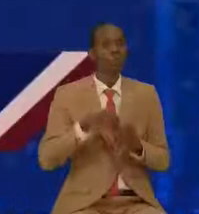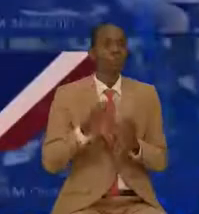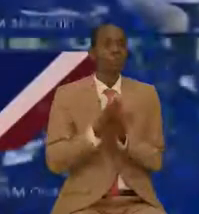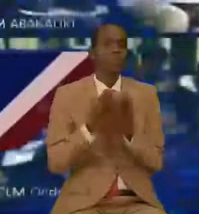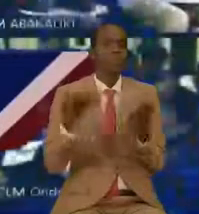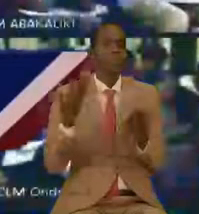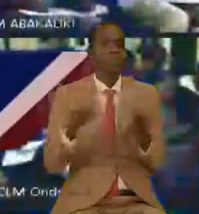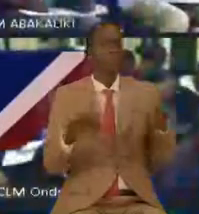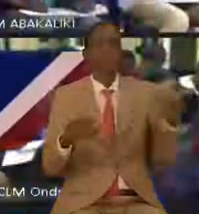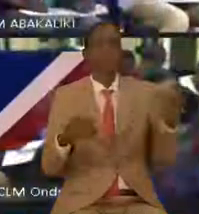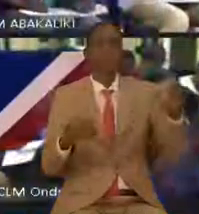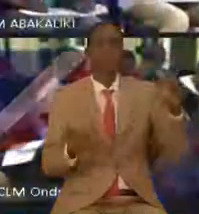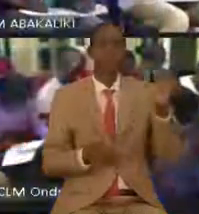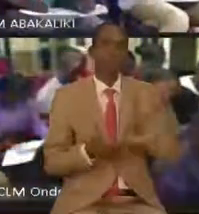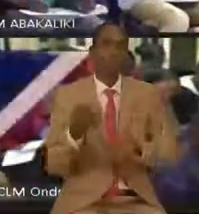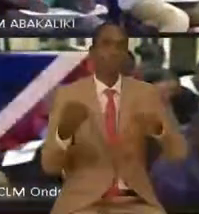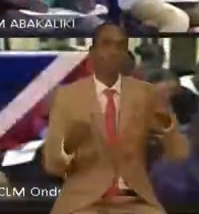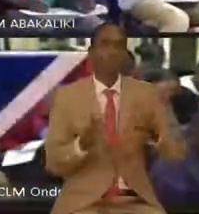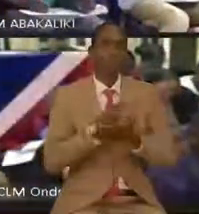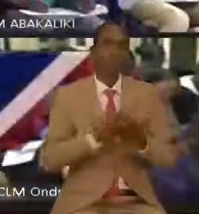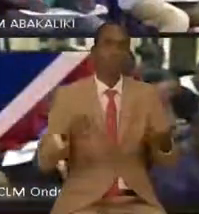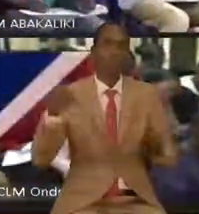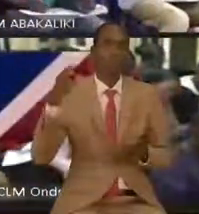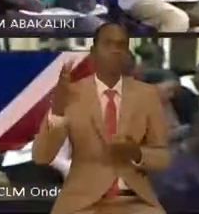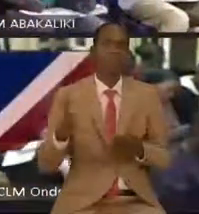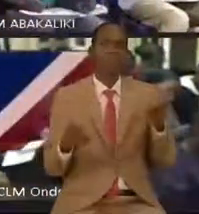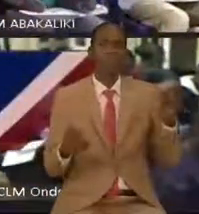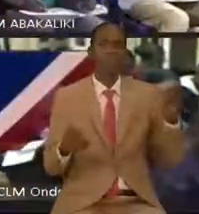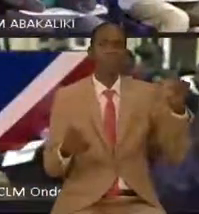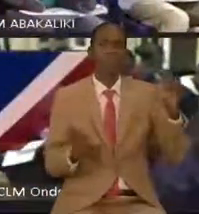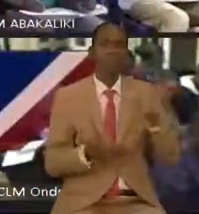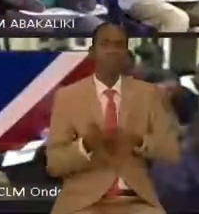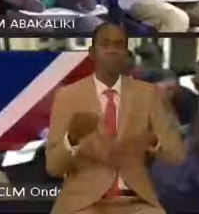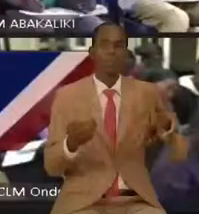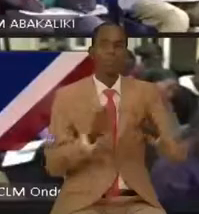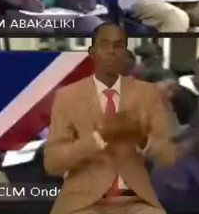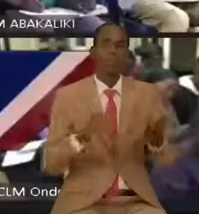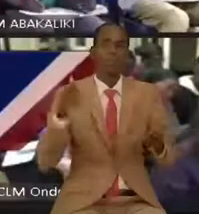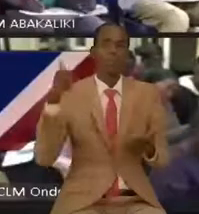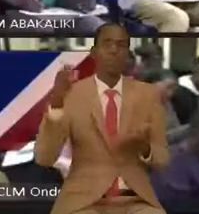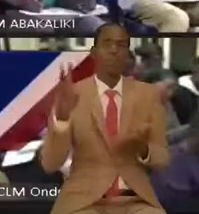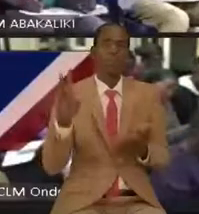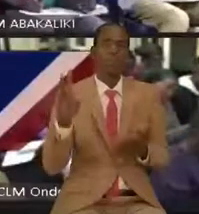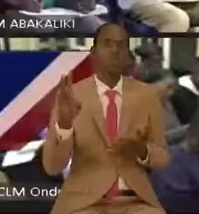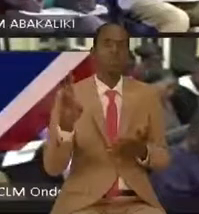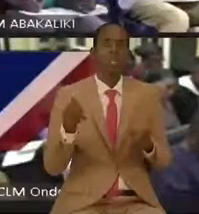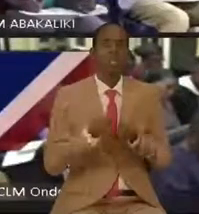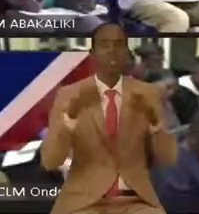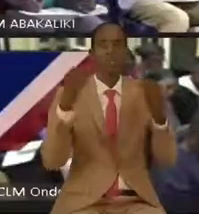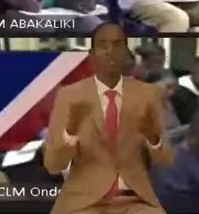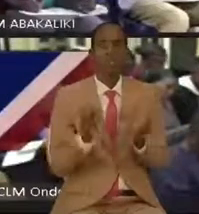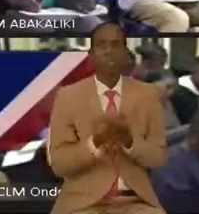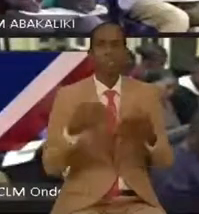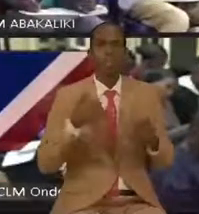Galates chapitre 6, verset 16. Paix